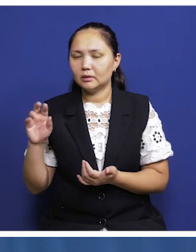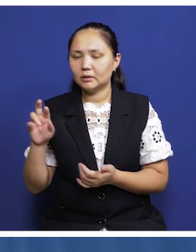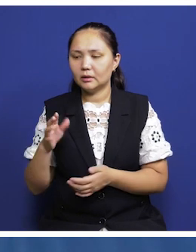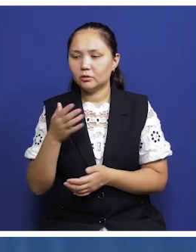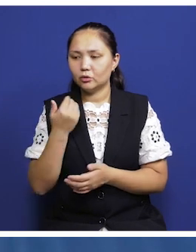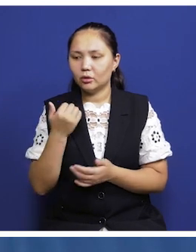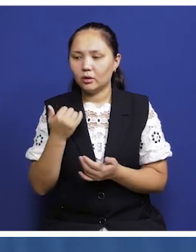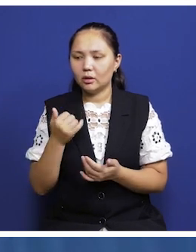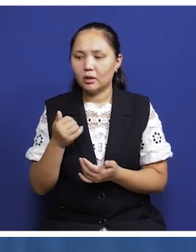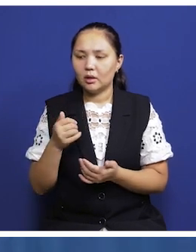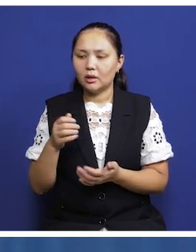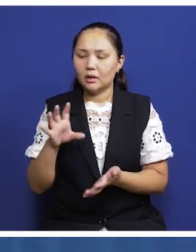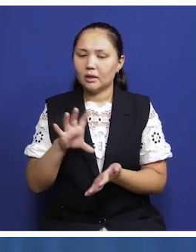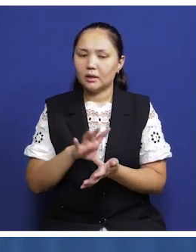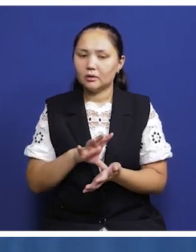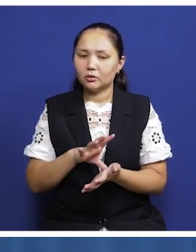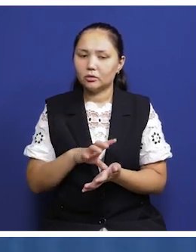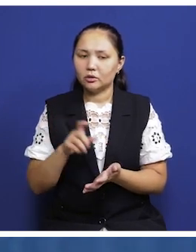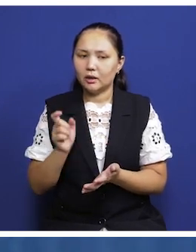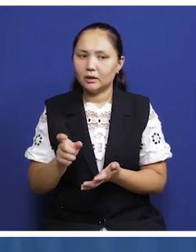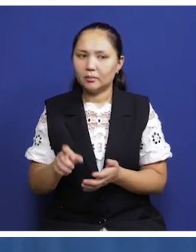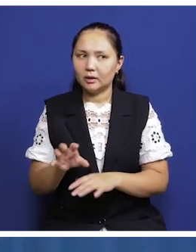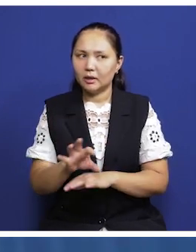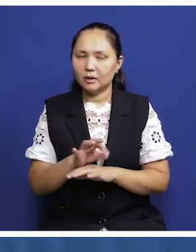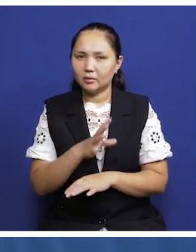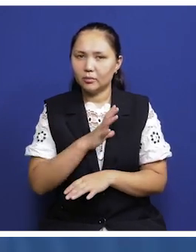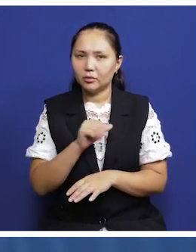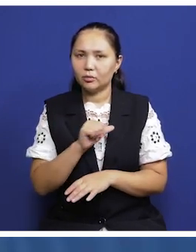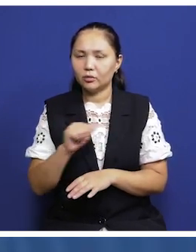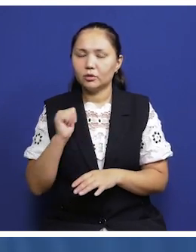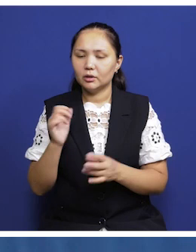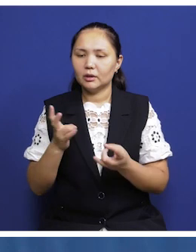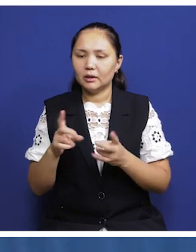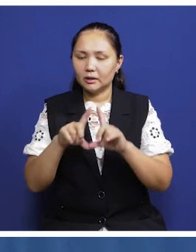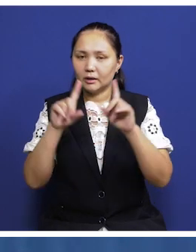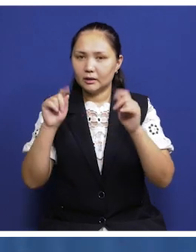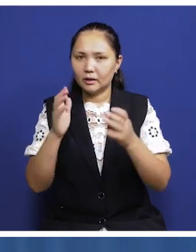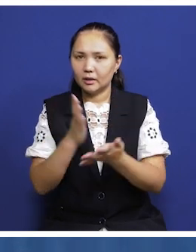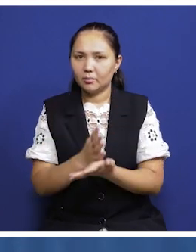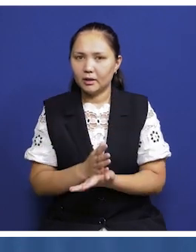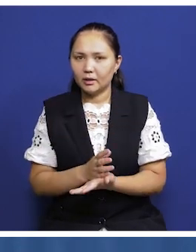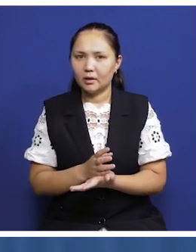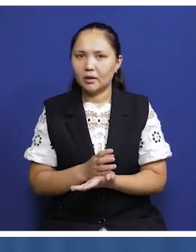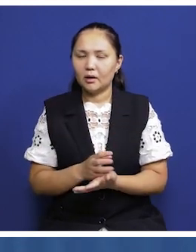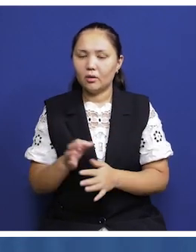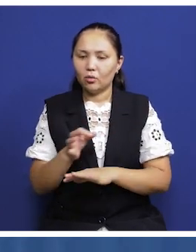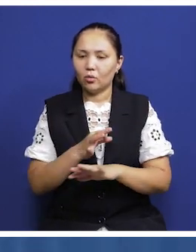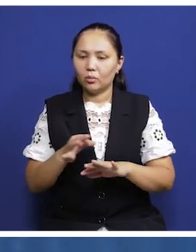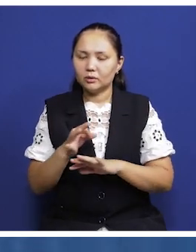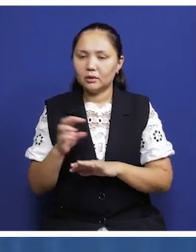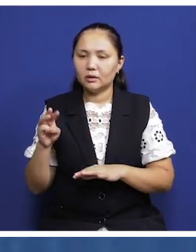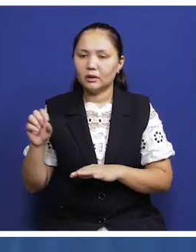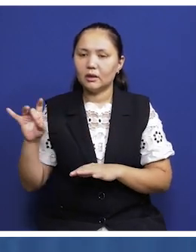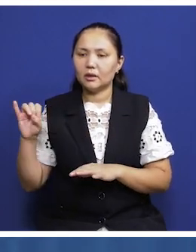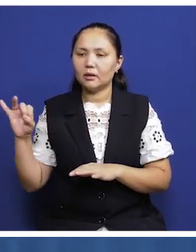бізде қазсушар қамтамасыз етеді, бұл жерде өзіне тиісті мекеме бар. Кейбір аудандарда мүлдем тариф